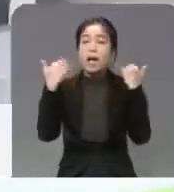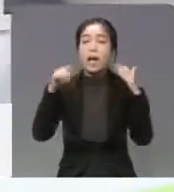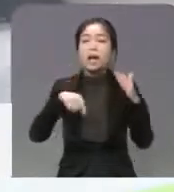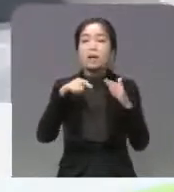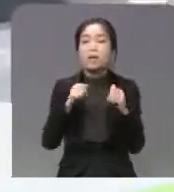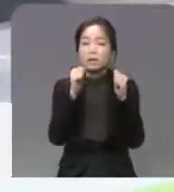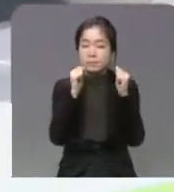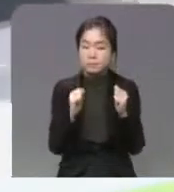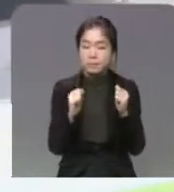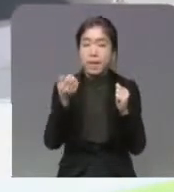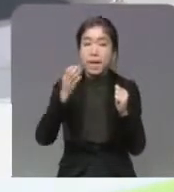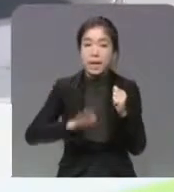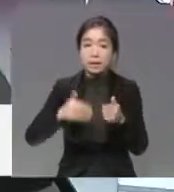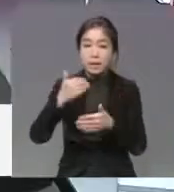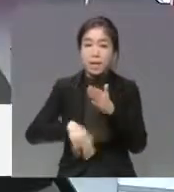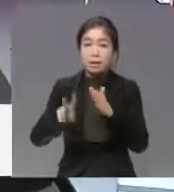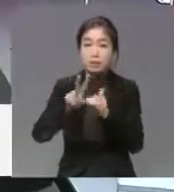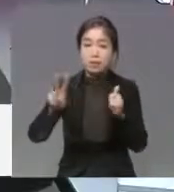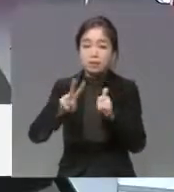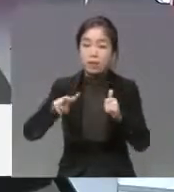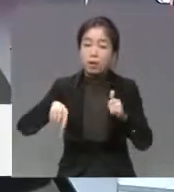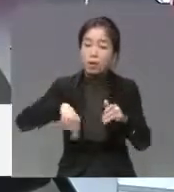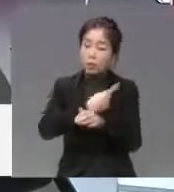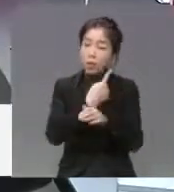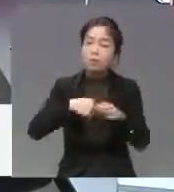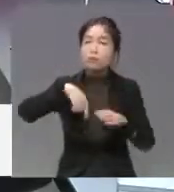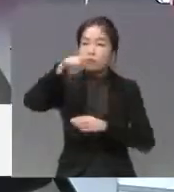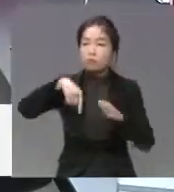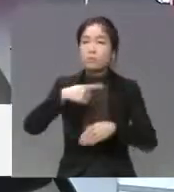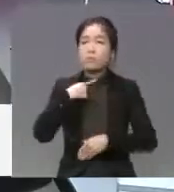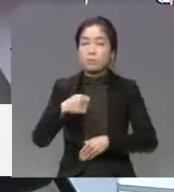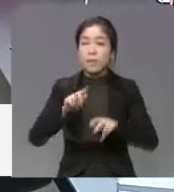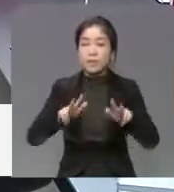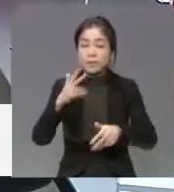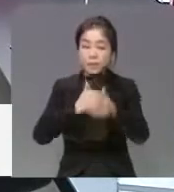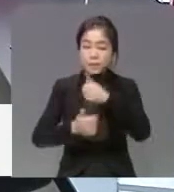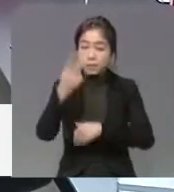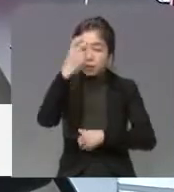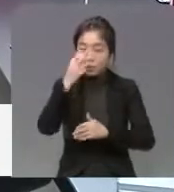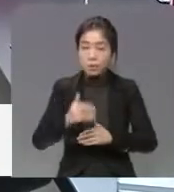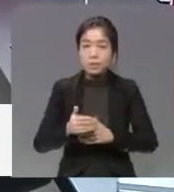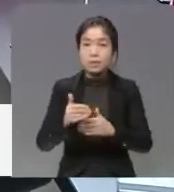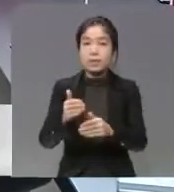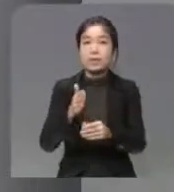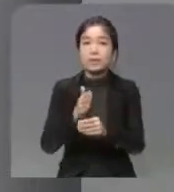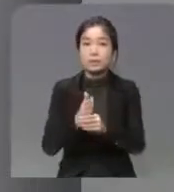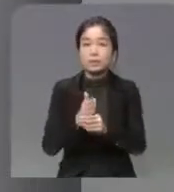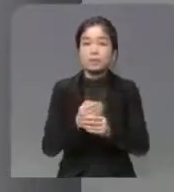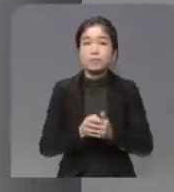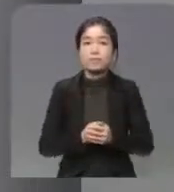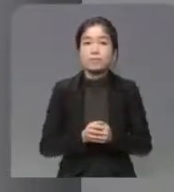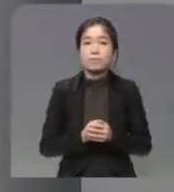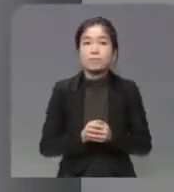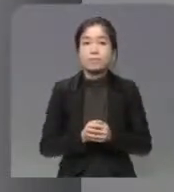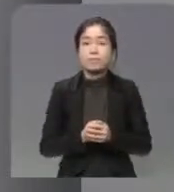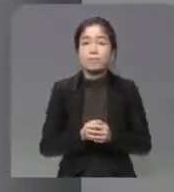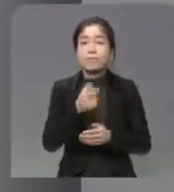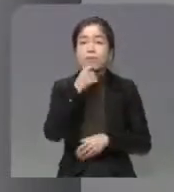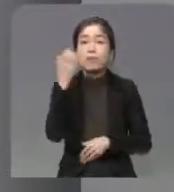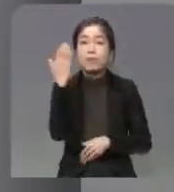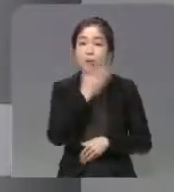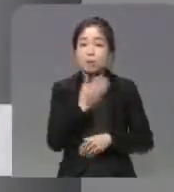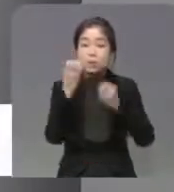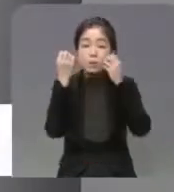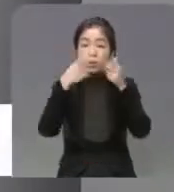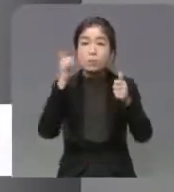안에만 머물렀지만 나머지 2명은 외부 출입이 있었고 현재 역학조사가 진행 중이라고 설명했습니다. 여수에서도